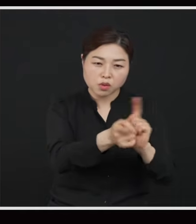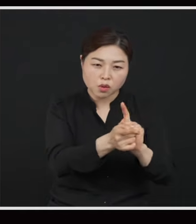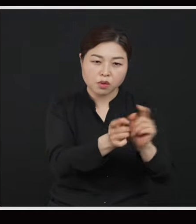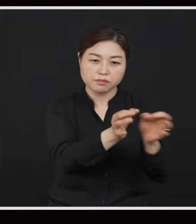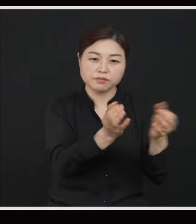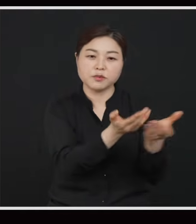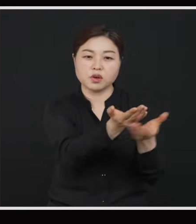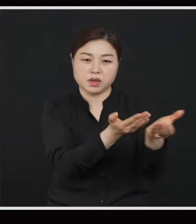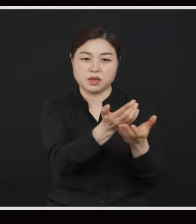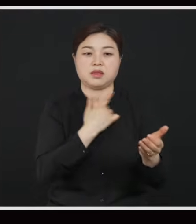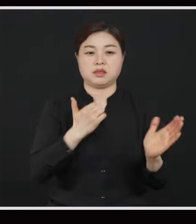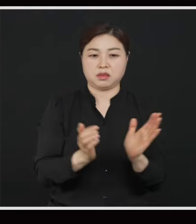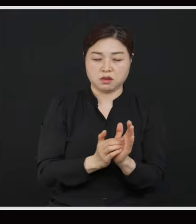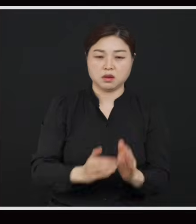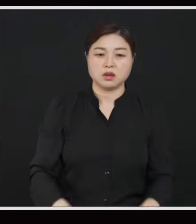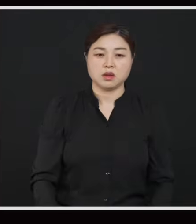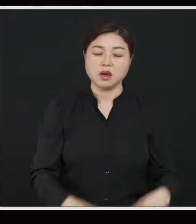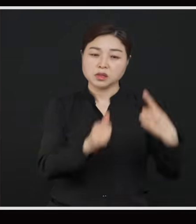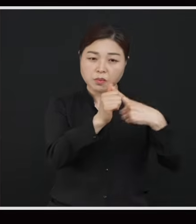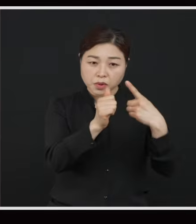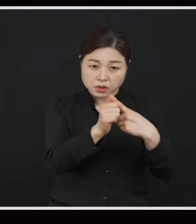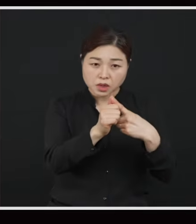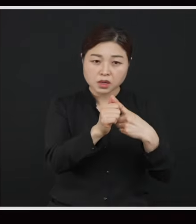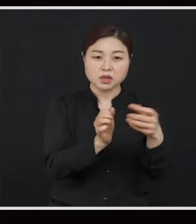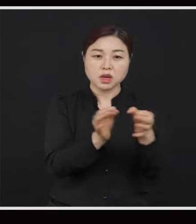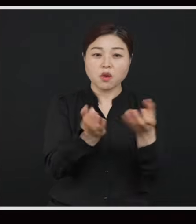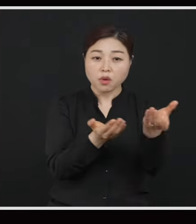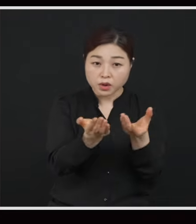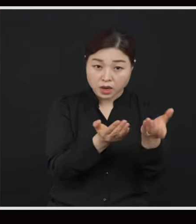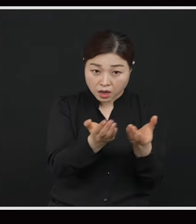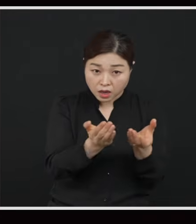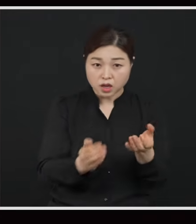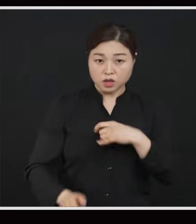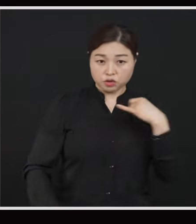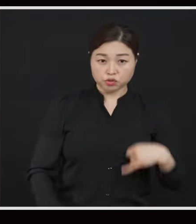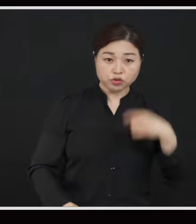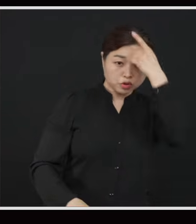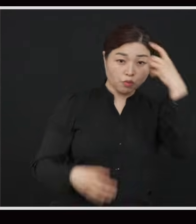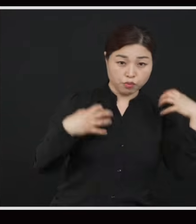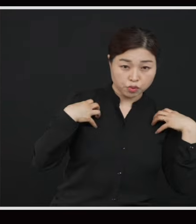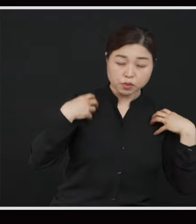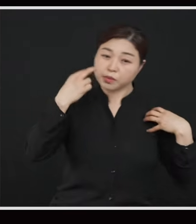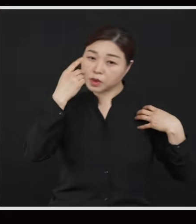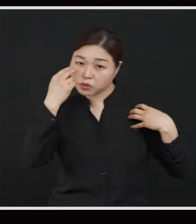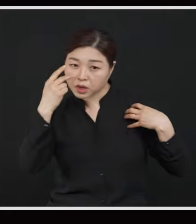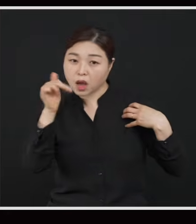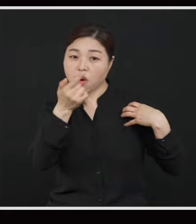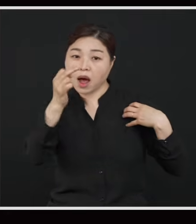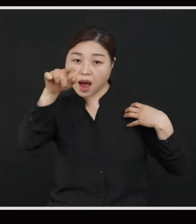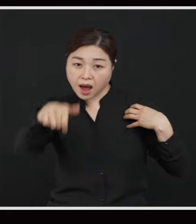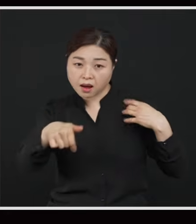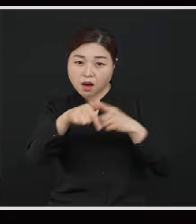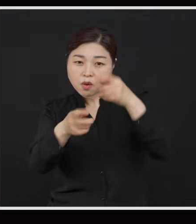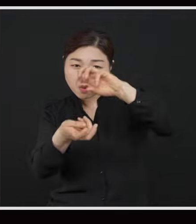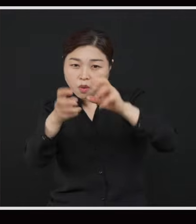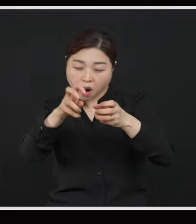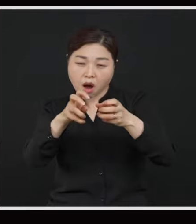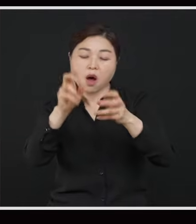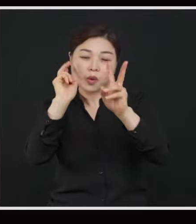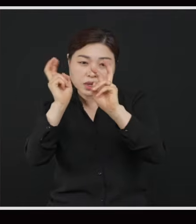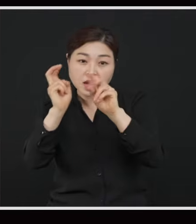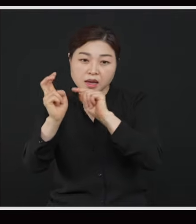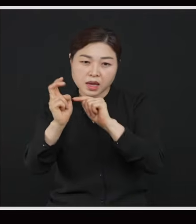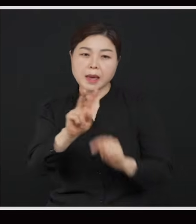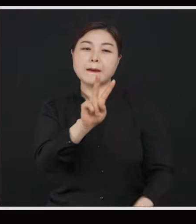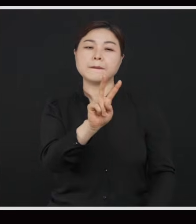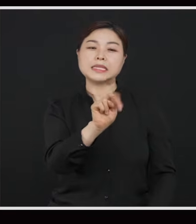않습니까? 첫 상업 거래가 중국 정부가 미국 그 화학공학 회사들한테 질소